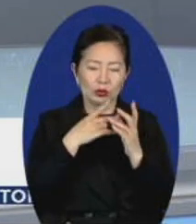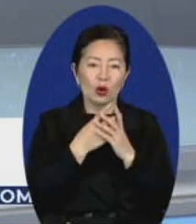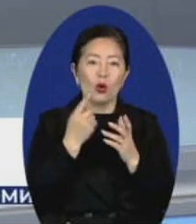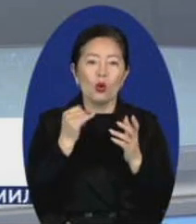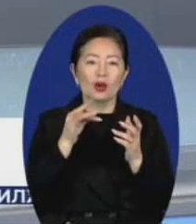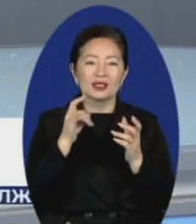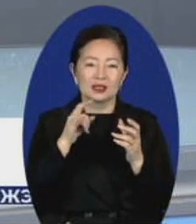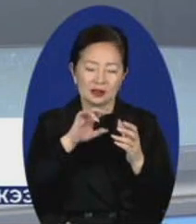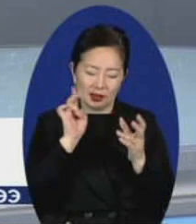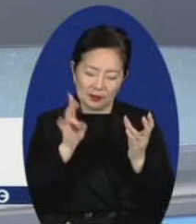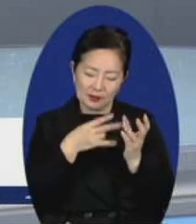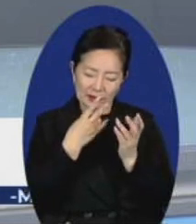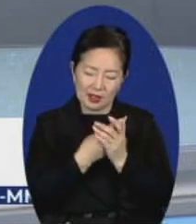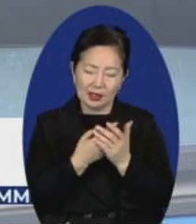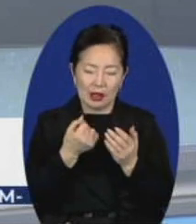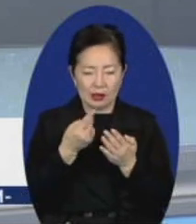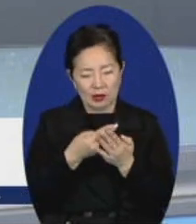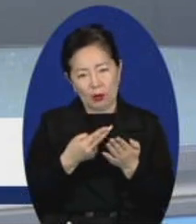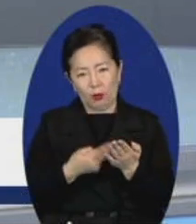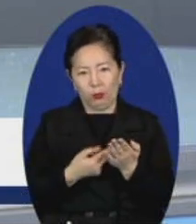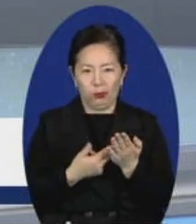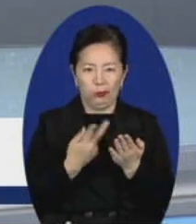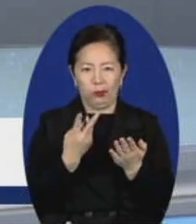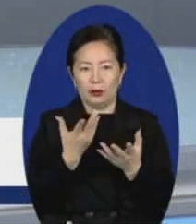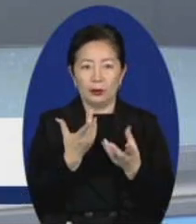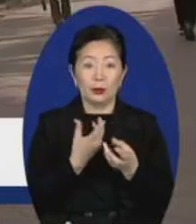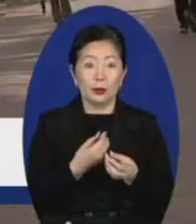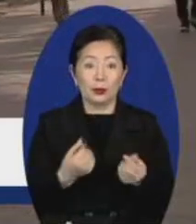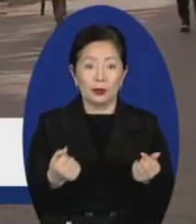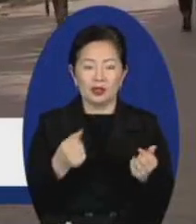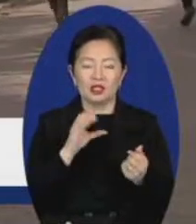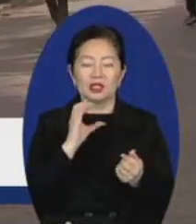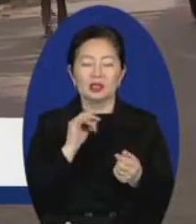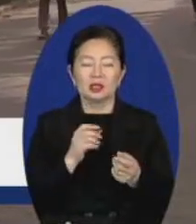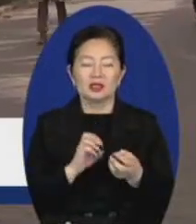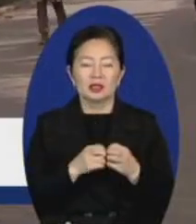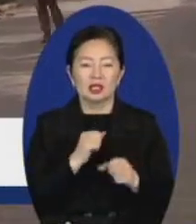нэгтгэх, давхардал хийдлийг арилгах зэрэг ажлуудыг хийсэн байна.